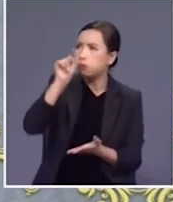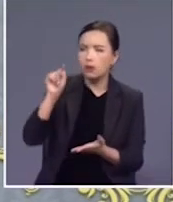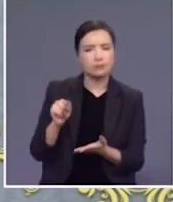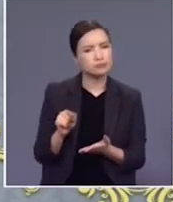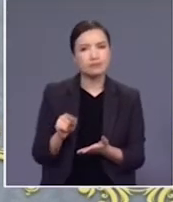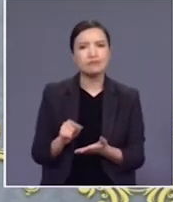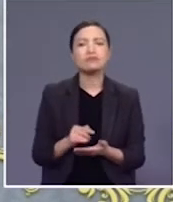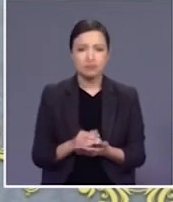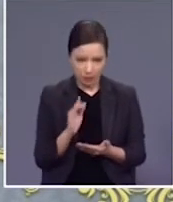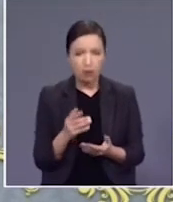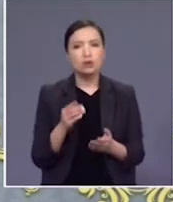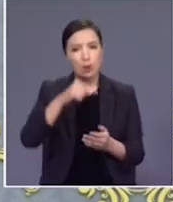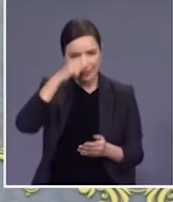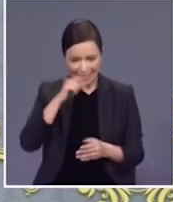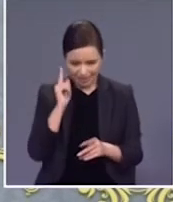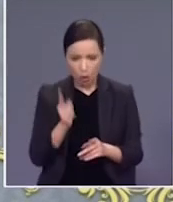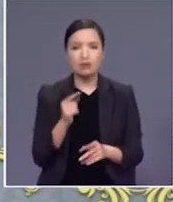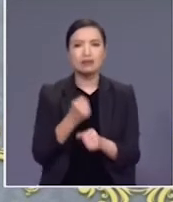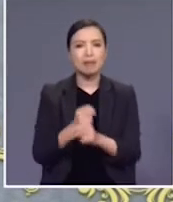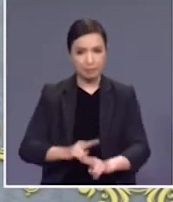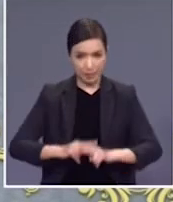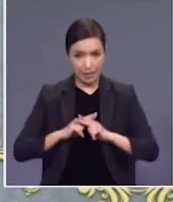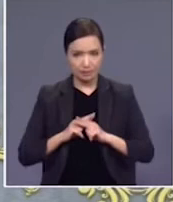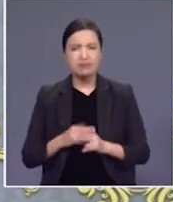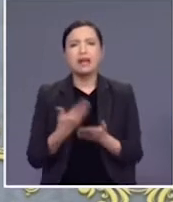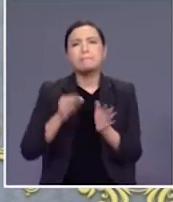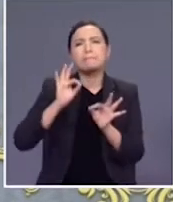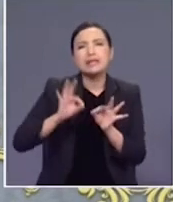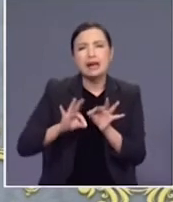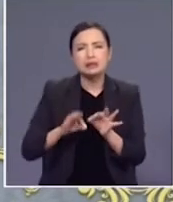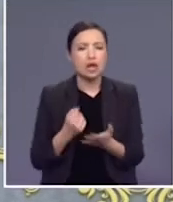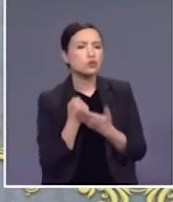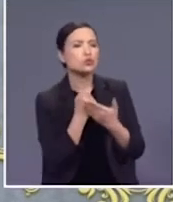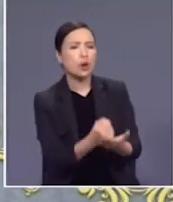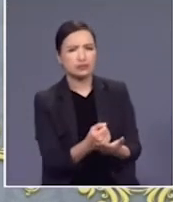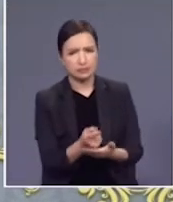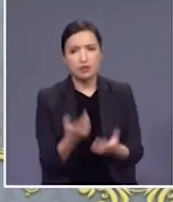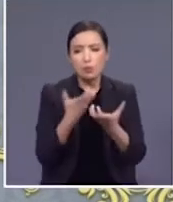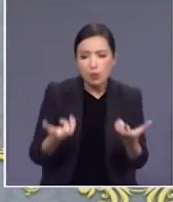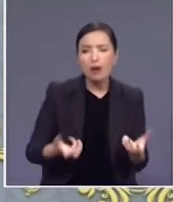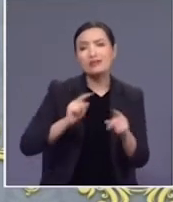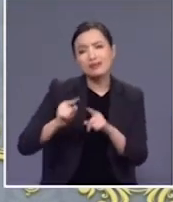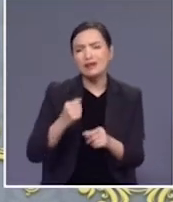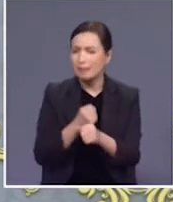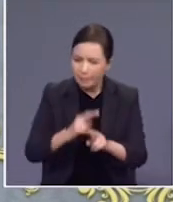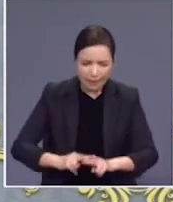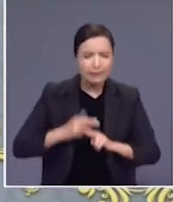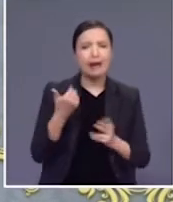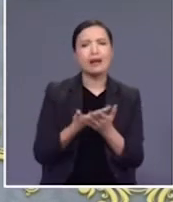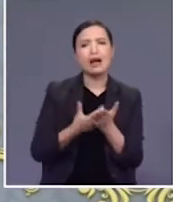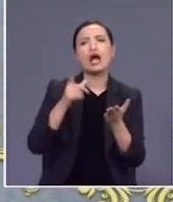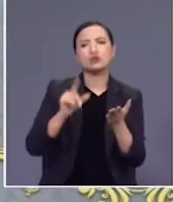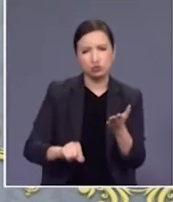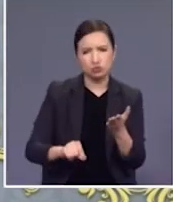นะครับช่วยเขาดูตรงนั้นคิดค้นสิ่งต่างๆนี้มาที่ประหยัดค่าใช้จ่ายลงที่เครื่องไม้เครื่องมือต่างๆที่เราทำเองได้ราคาถูกลง